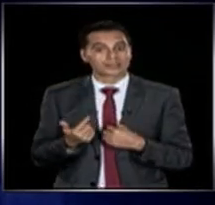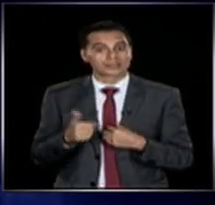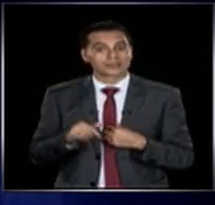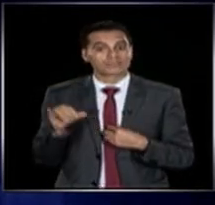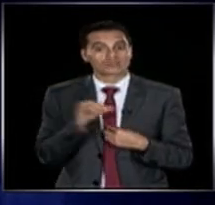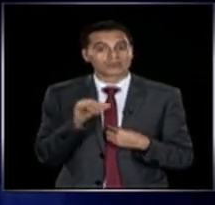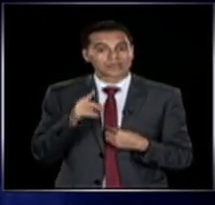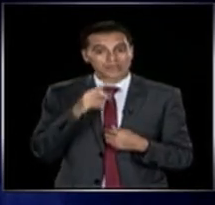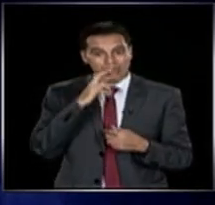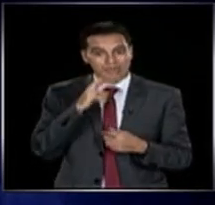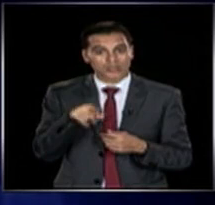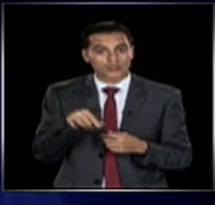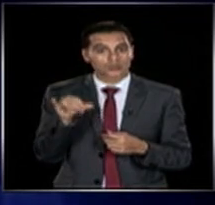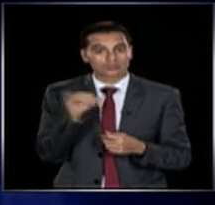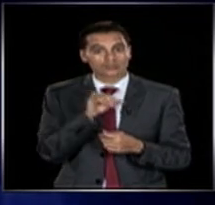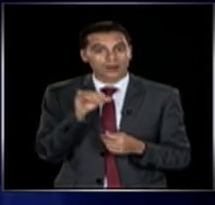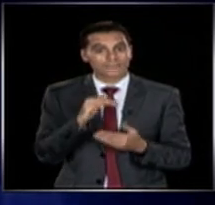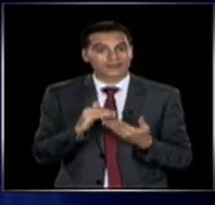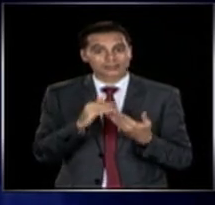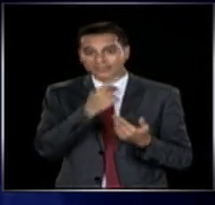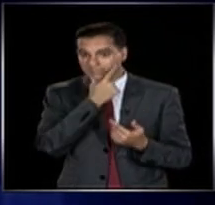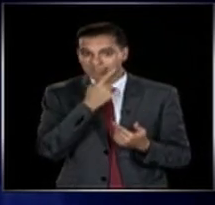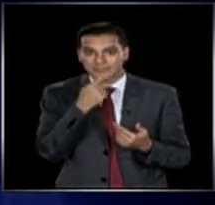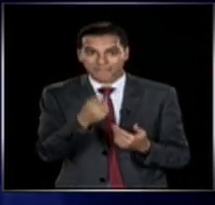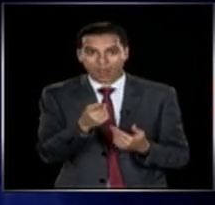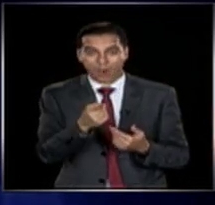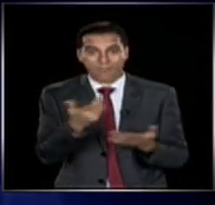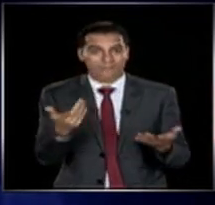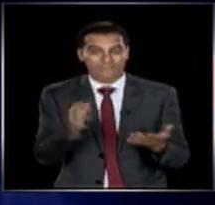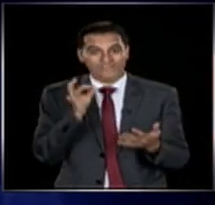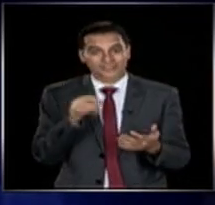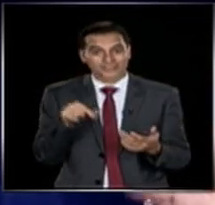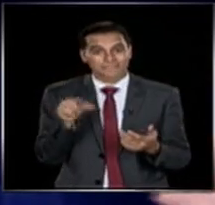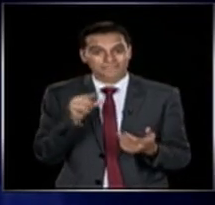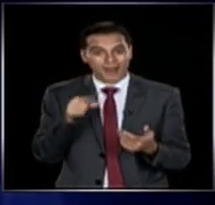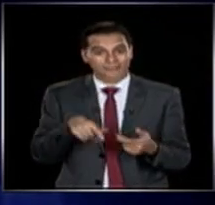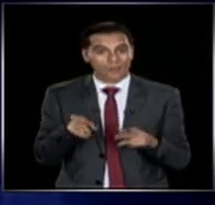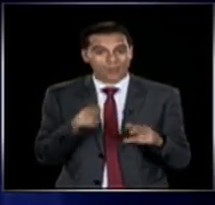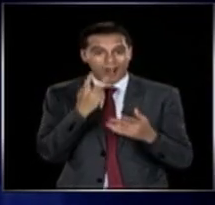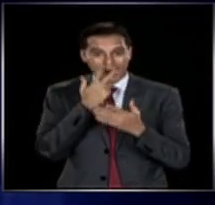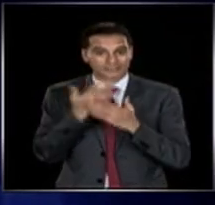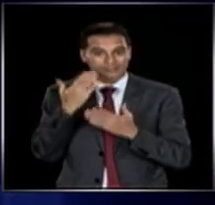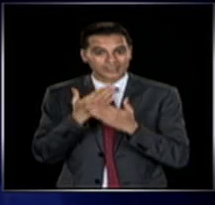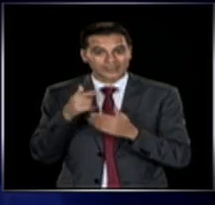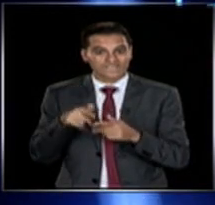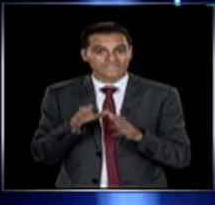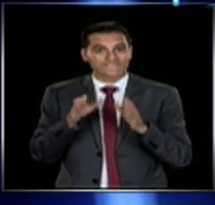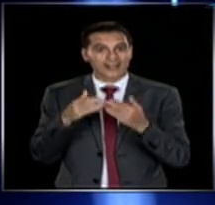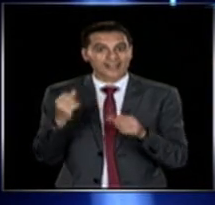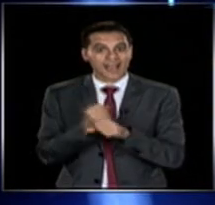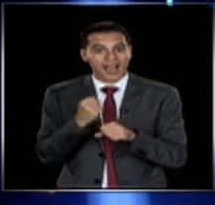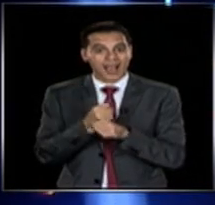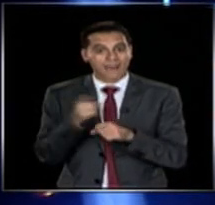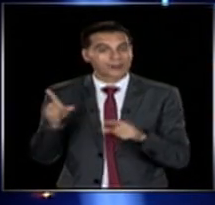ما ذكرت انه احنا لازم نسمعهم، فالبرنامج والحلقات اللي فاتت دي كلها في فريق عمل